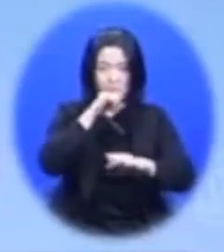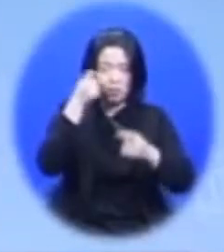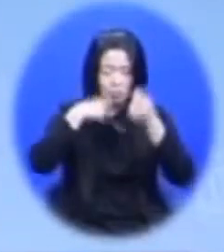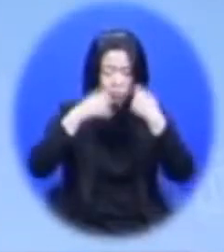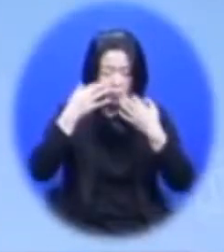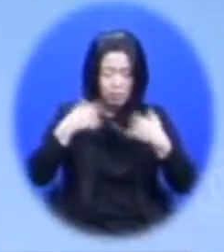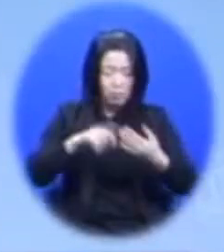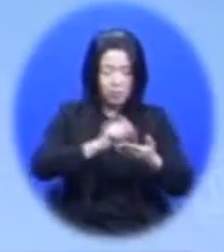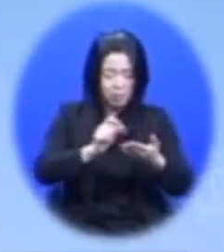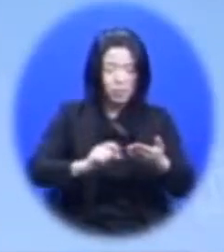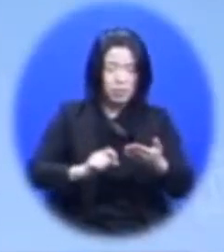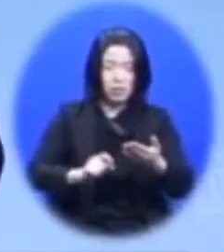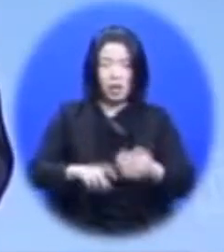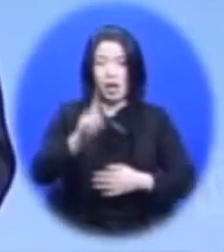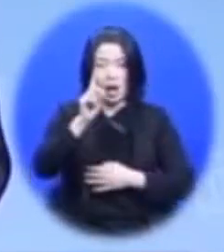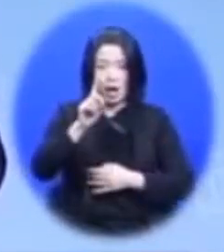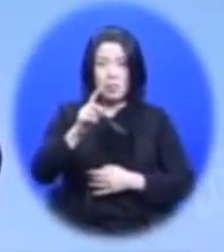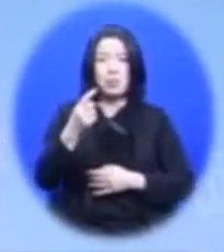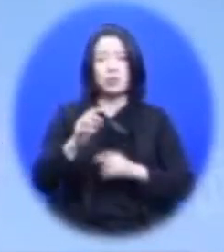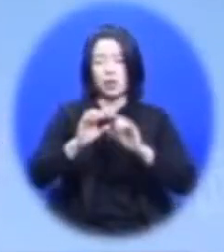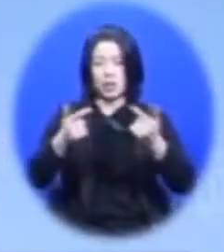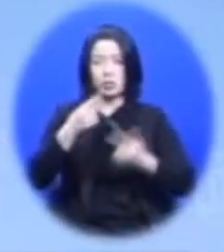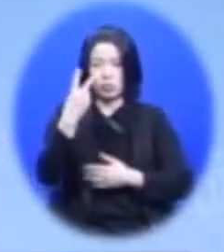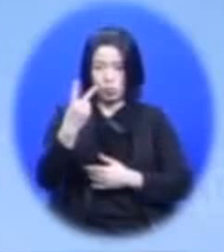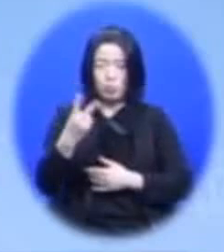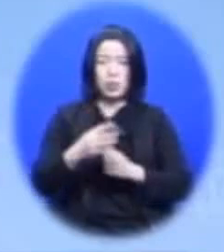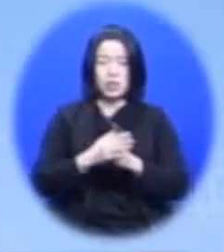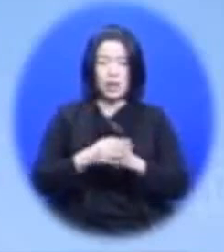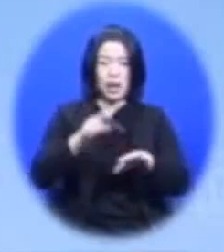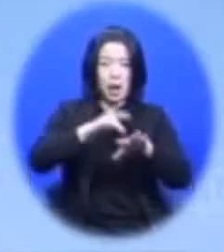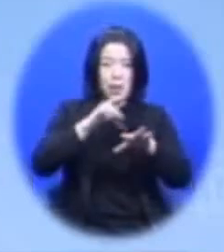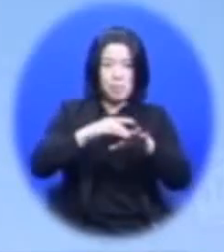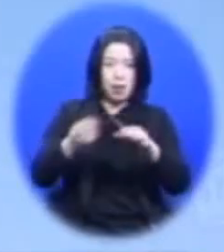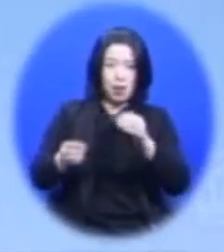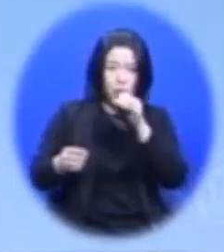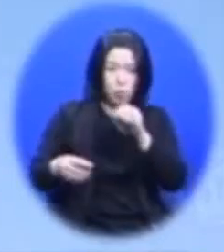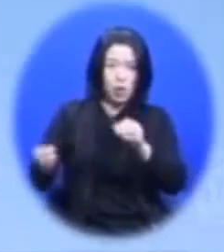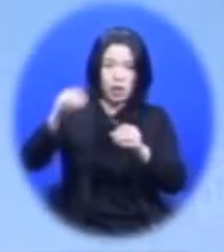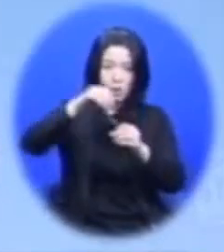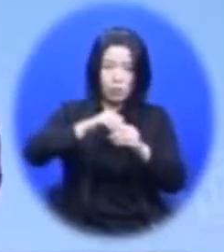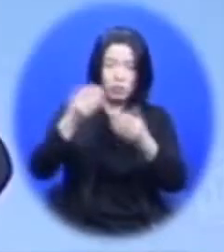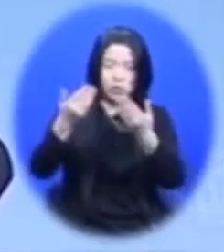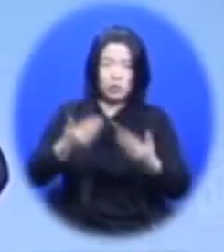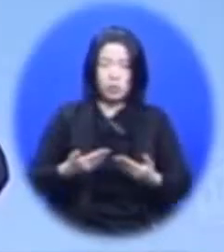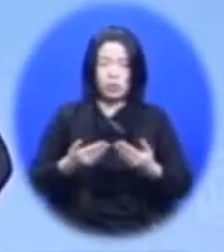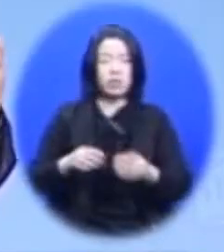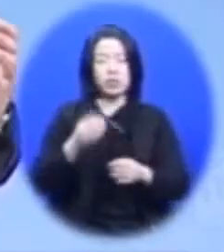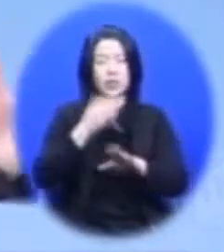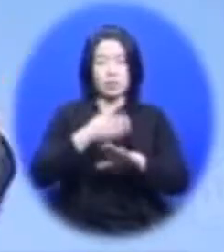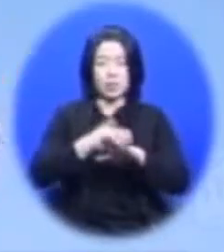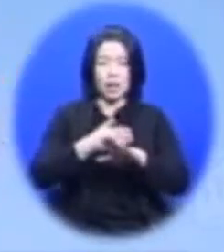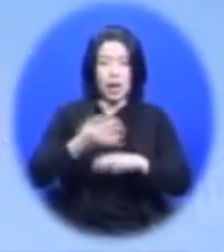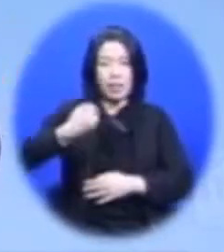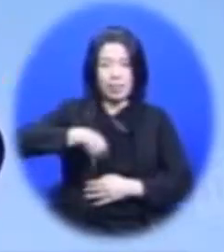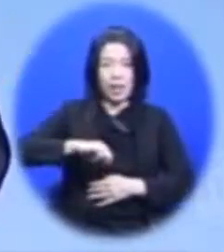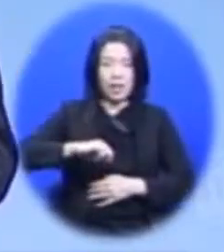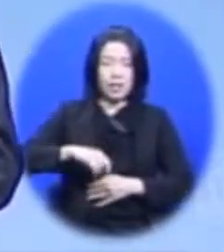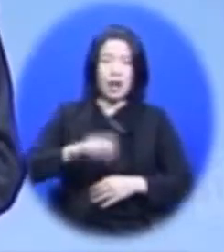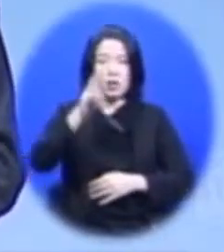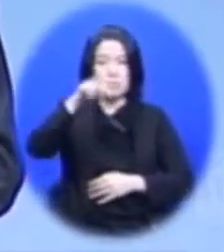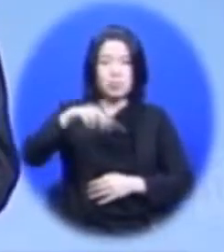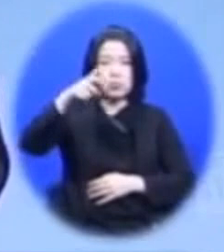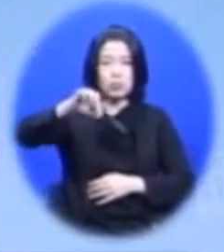거예요. 한 번도 아니고 두 번이나 골수이식을 해주셔서 감사합니다. 딸애가 무균실에서 너무나 고통스러워하고